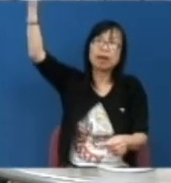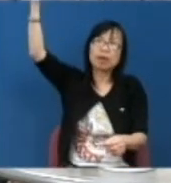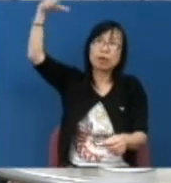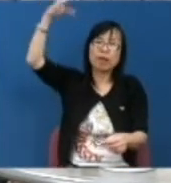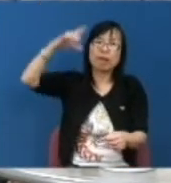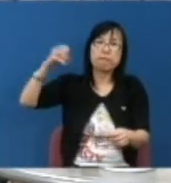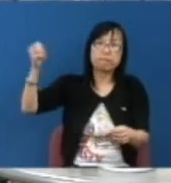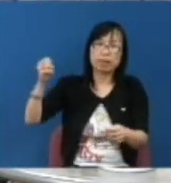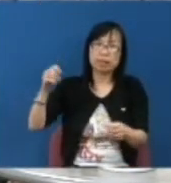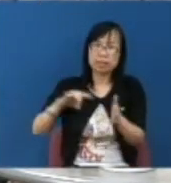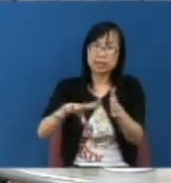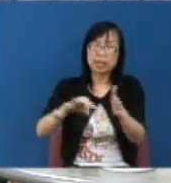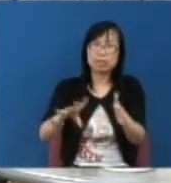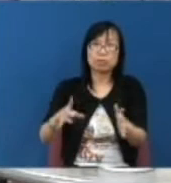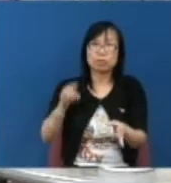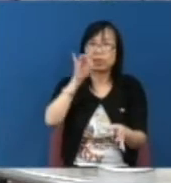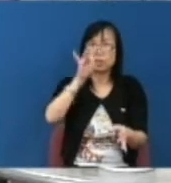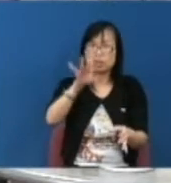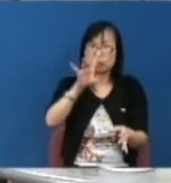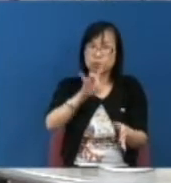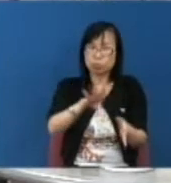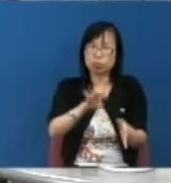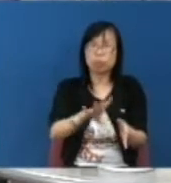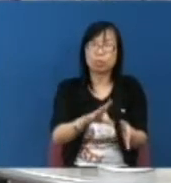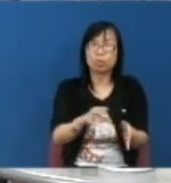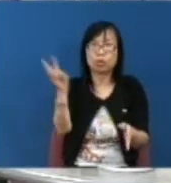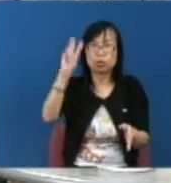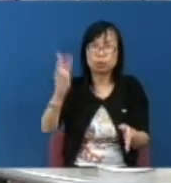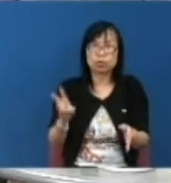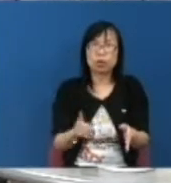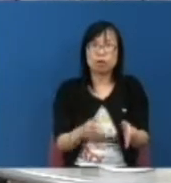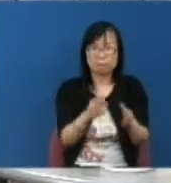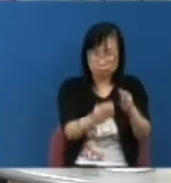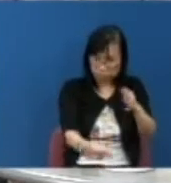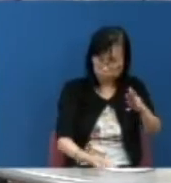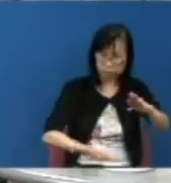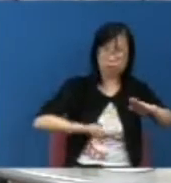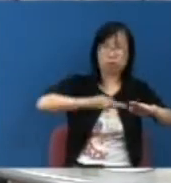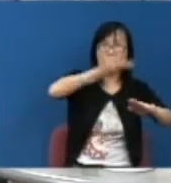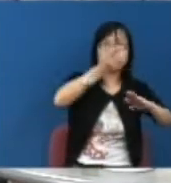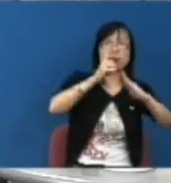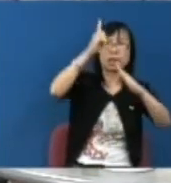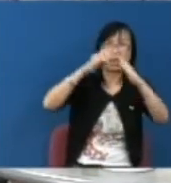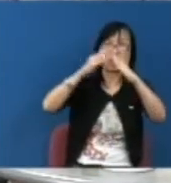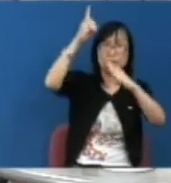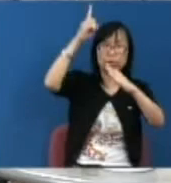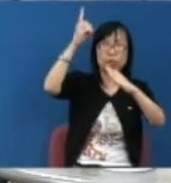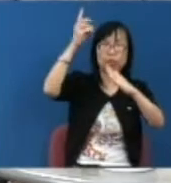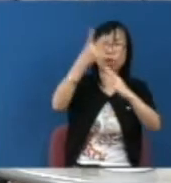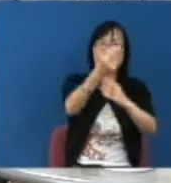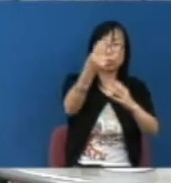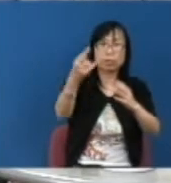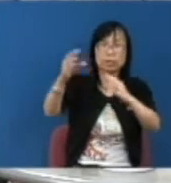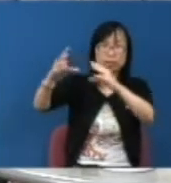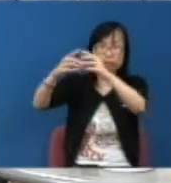而就將啲燒咗毒嘅雨水咧，再推翻上去天台嗰個綠色嗰個花圃度，